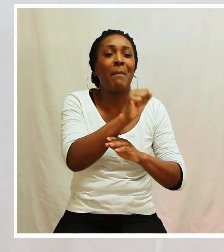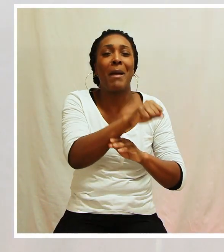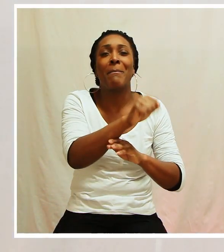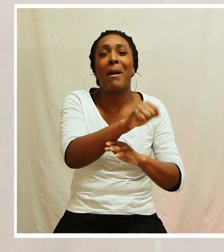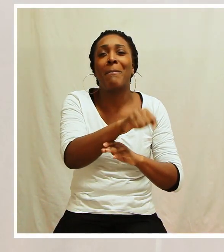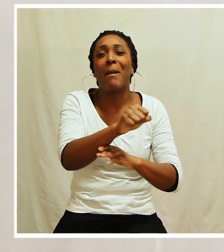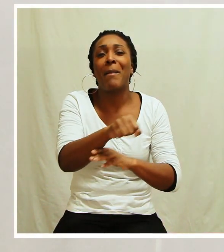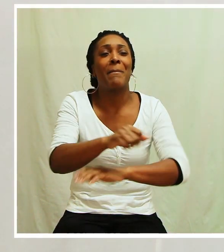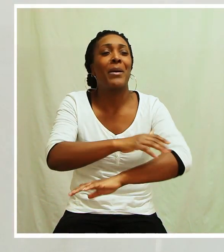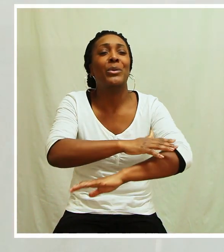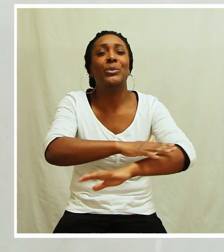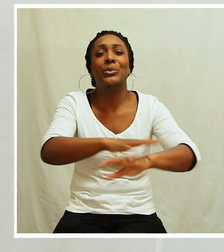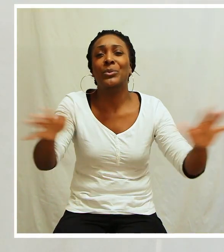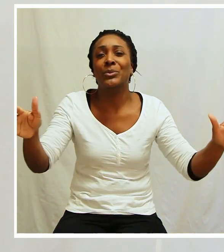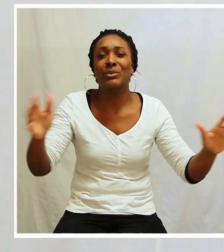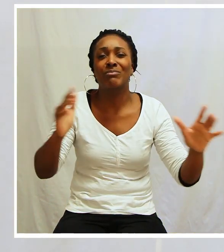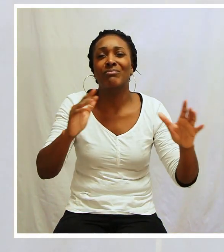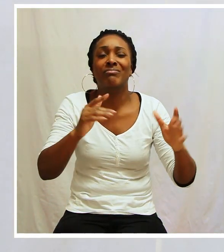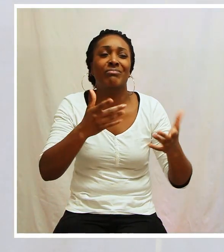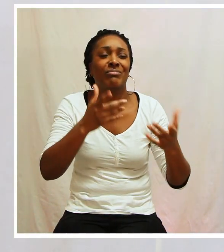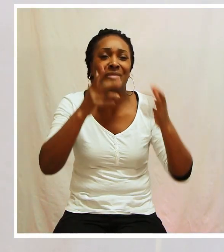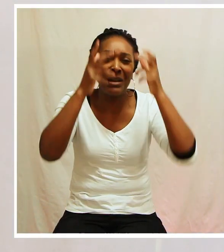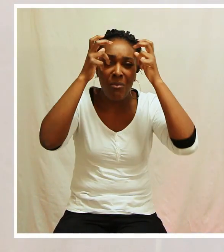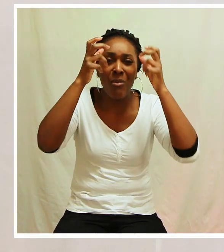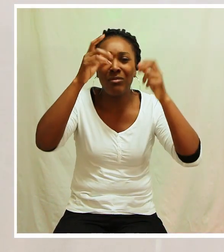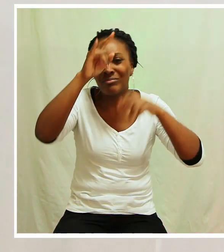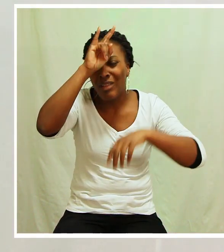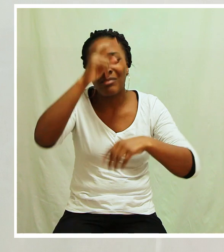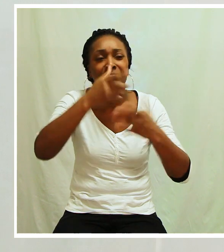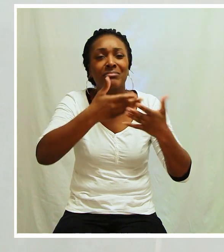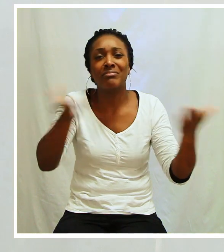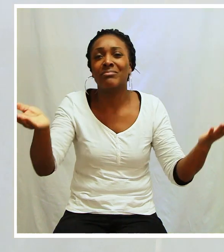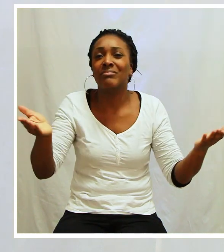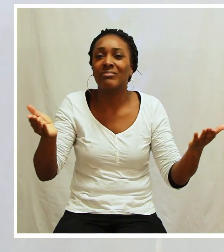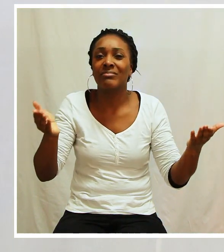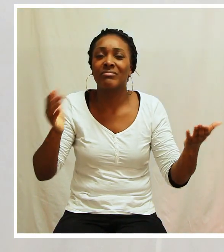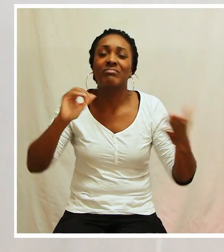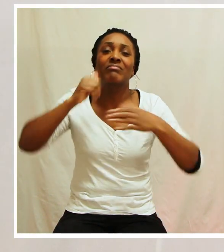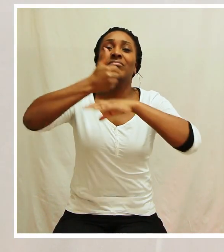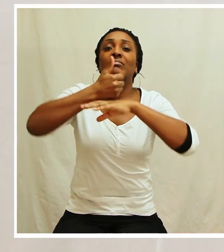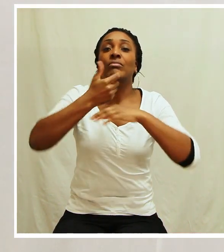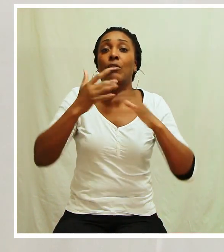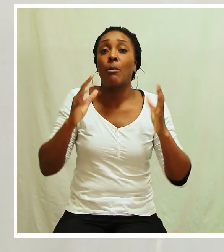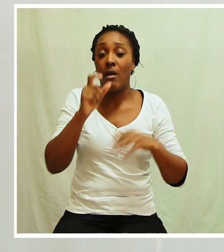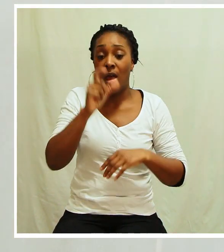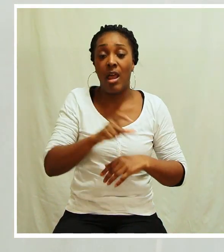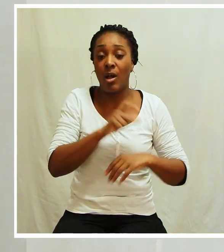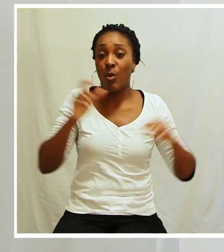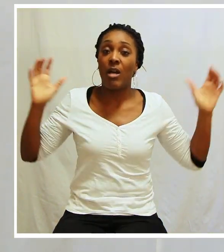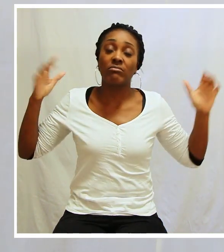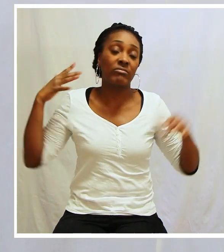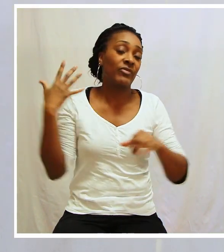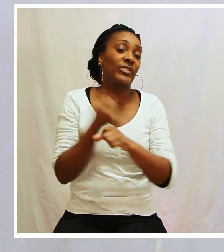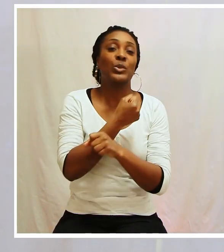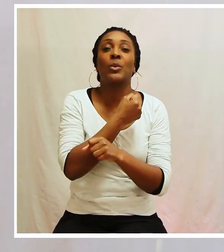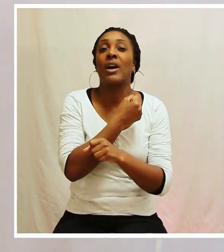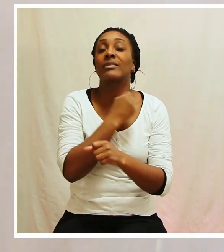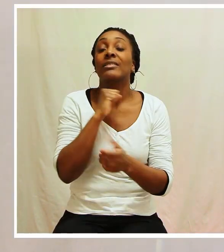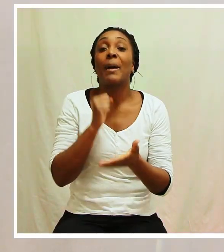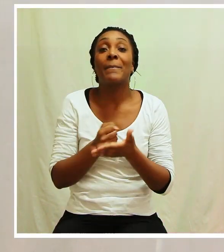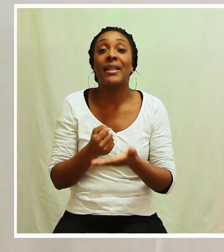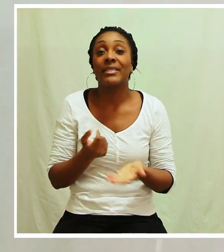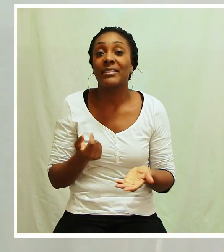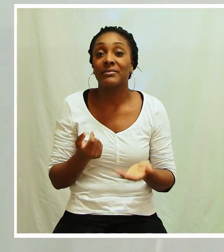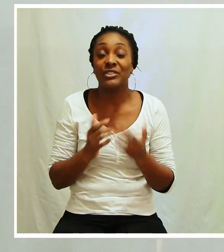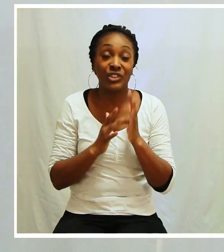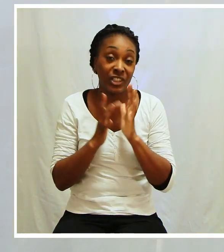livrées publiquement en spectacle, en triomphant d'elles par la croix. Amen. » Si lui